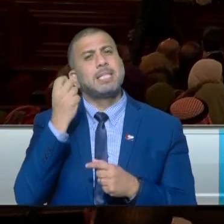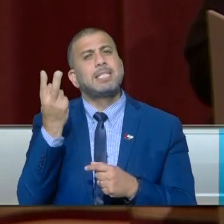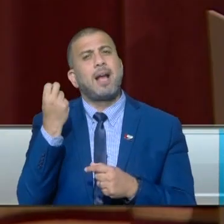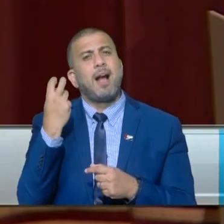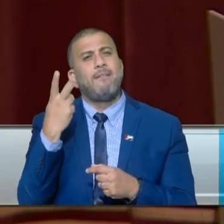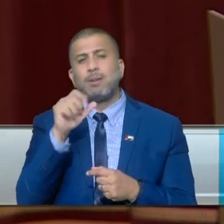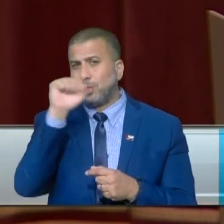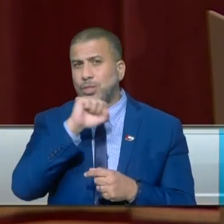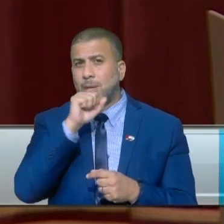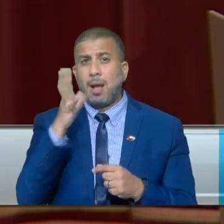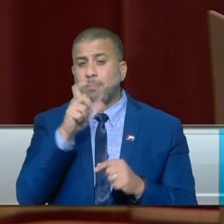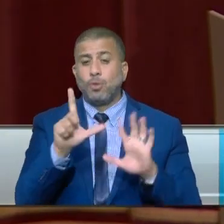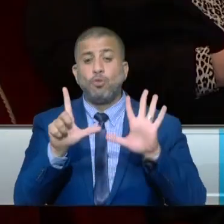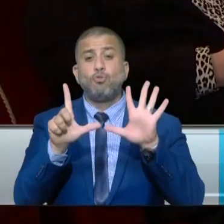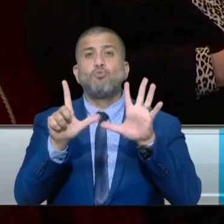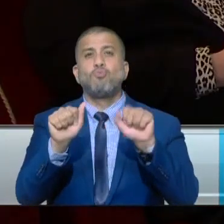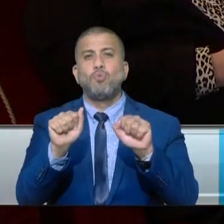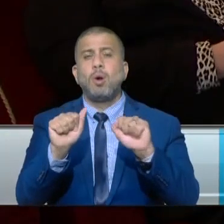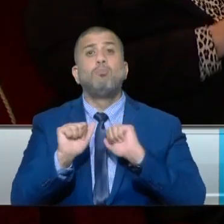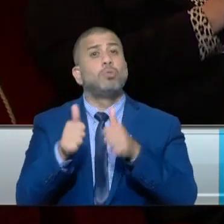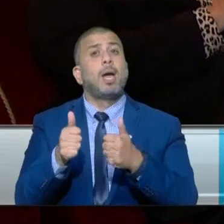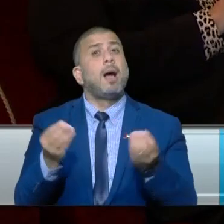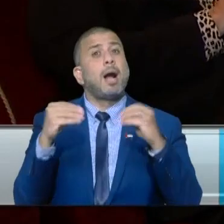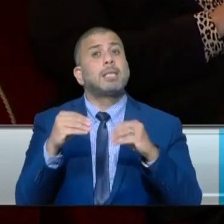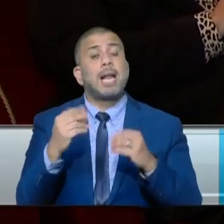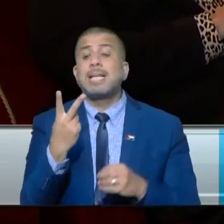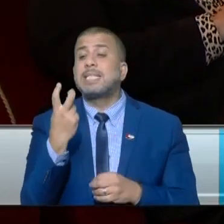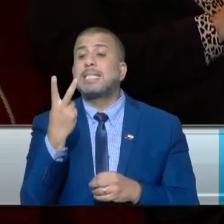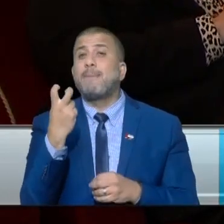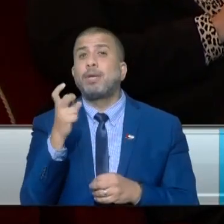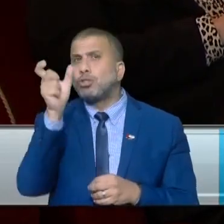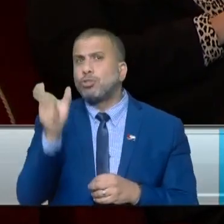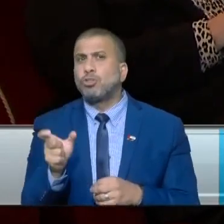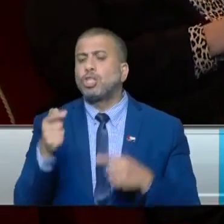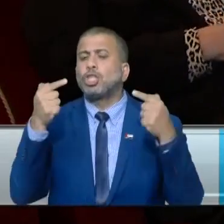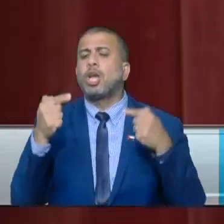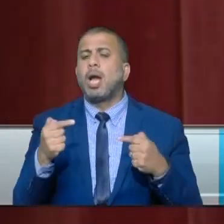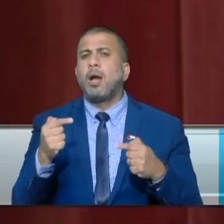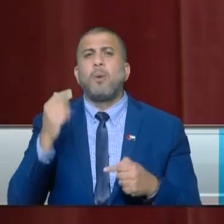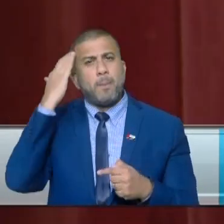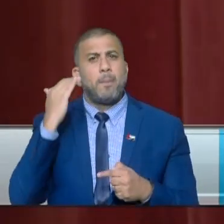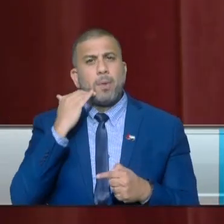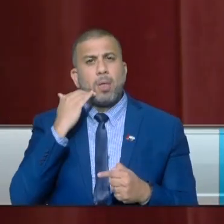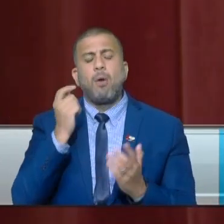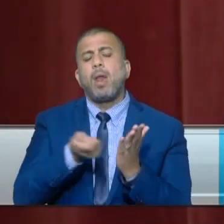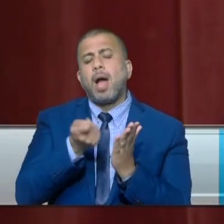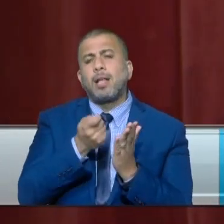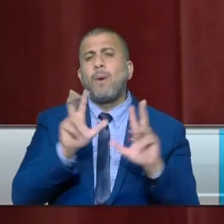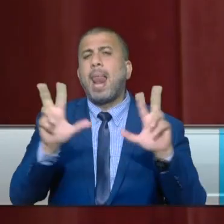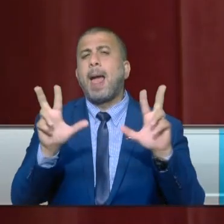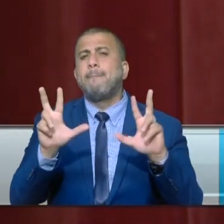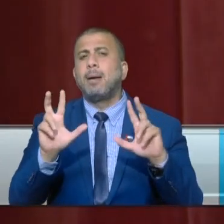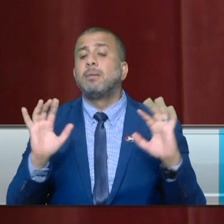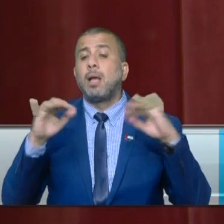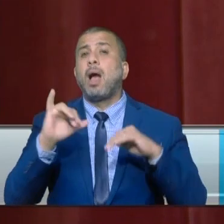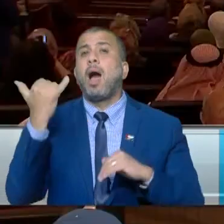الشرقه على مدار سبعه ايام بمشاركه اكثر من 70 شاعرا وشاعره وناقدا واعلاميا يمثلون